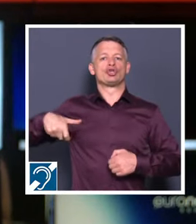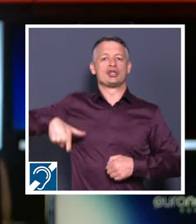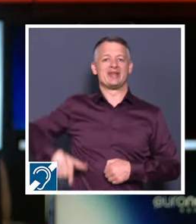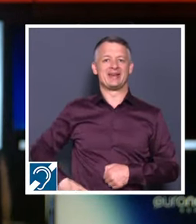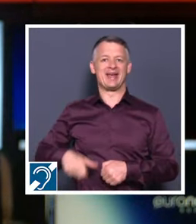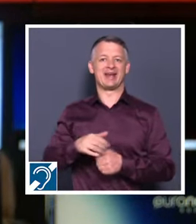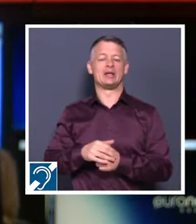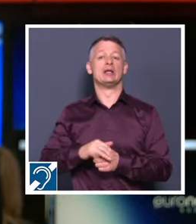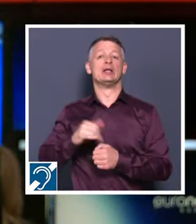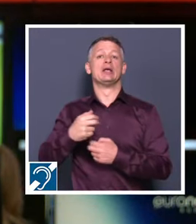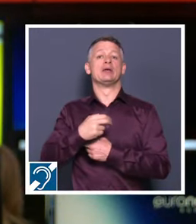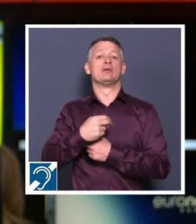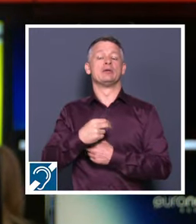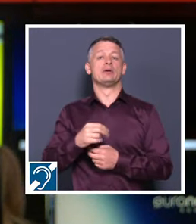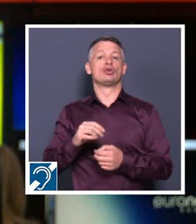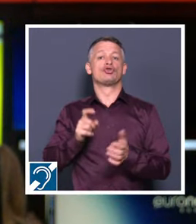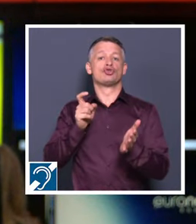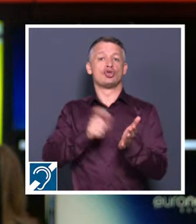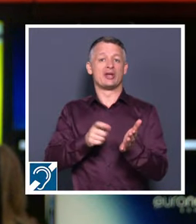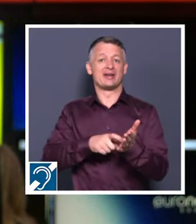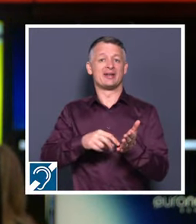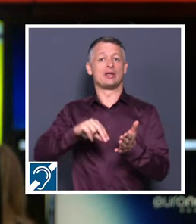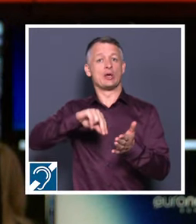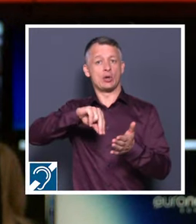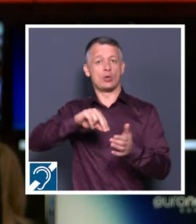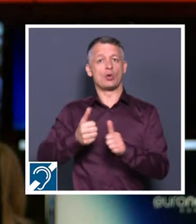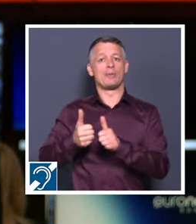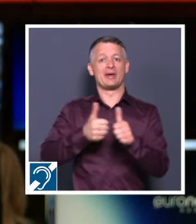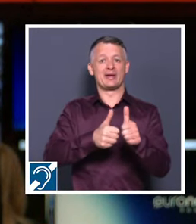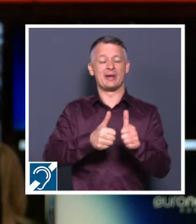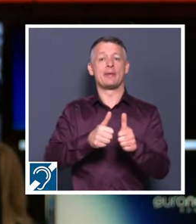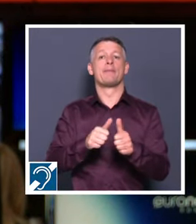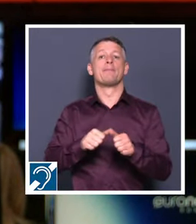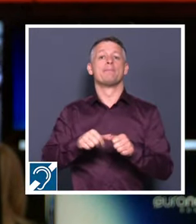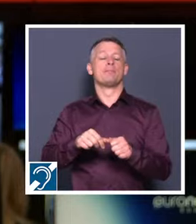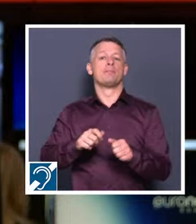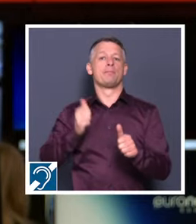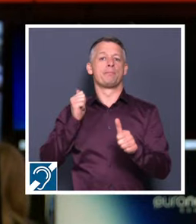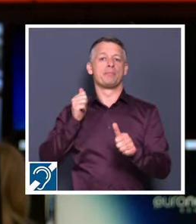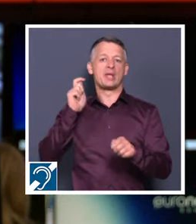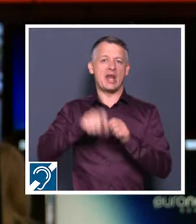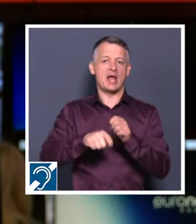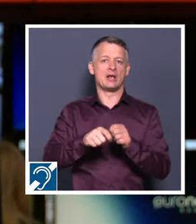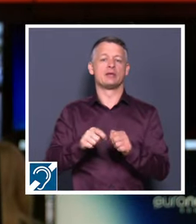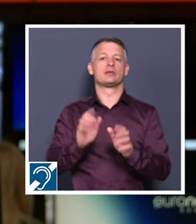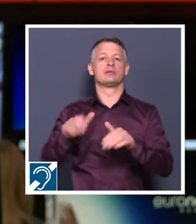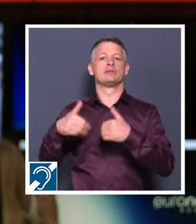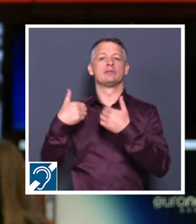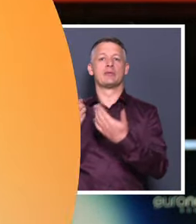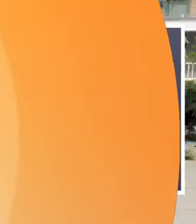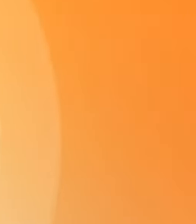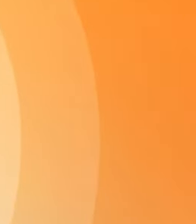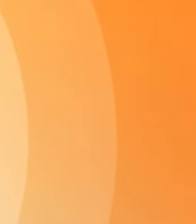Justiție cererile de urmărire penală primite de la președinte. Arina Delcea ne explică.